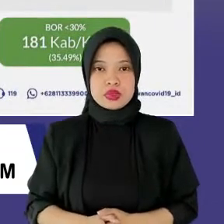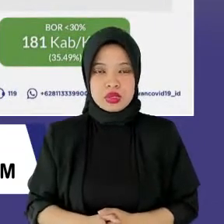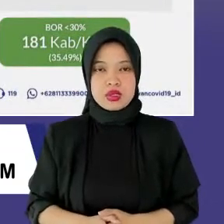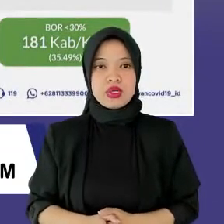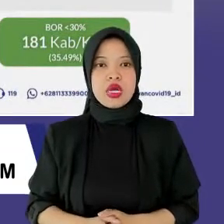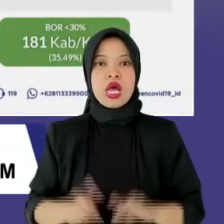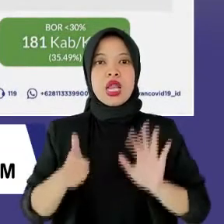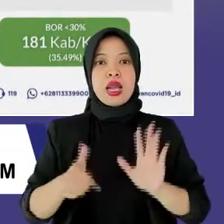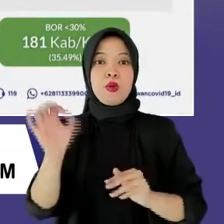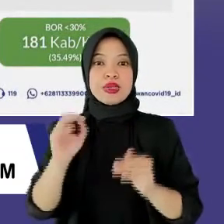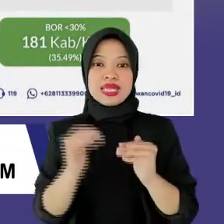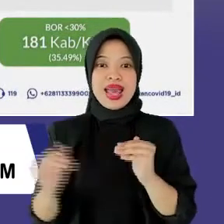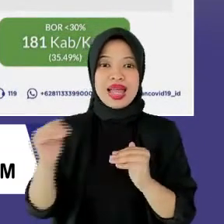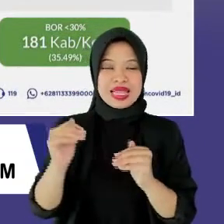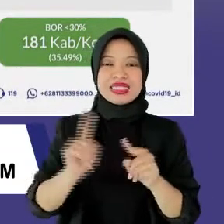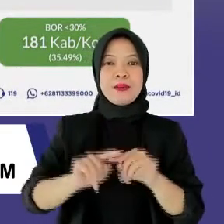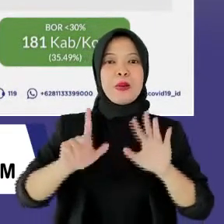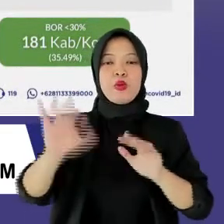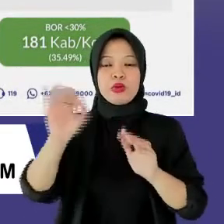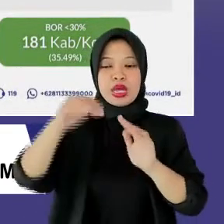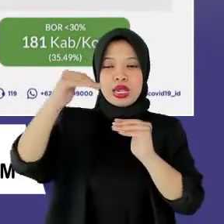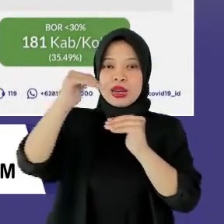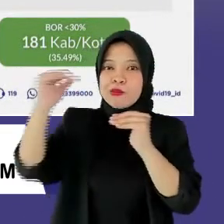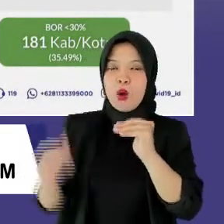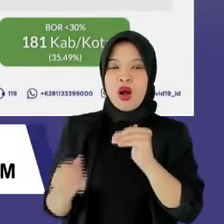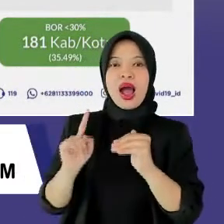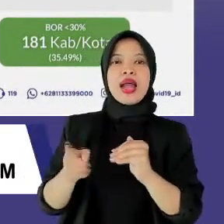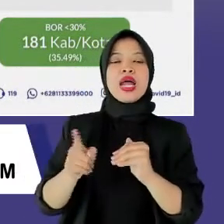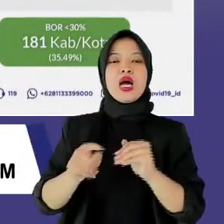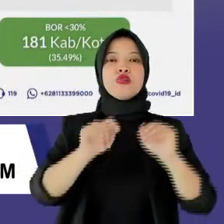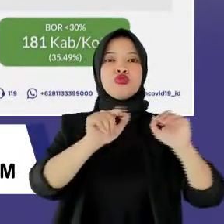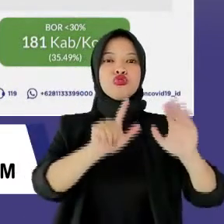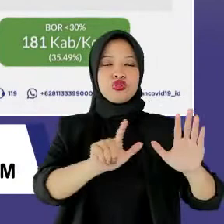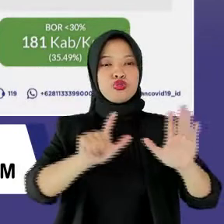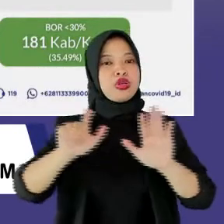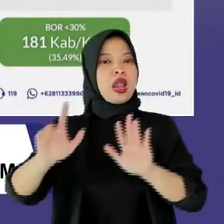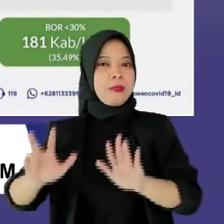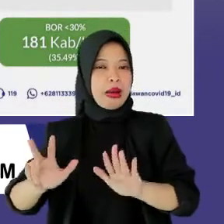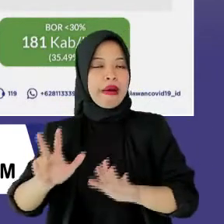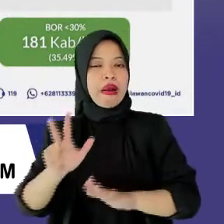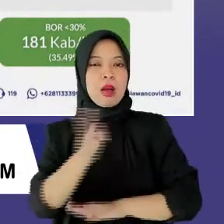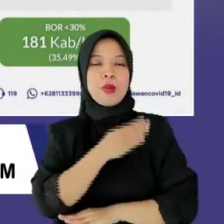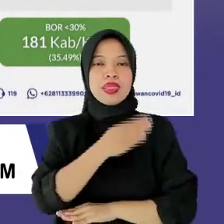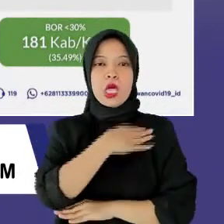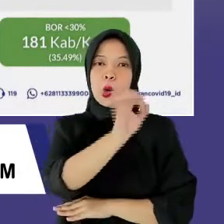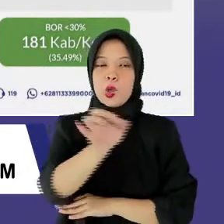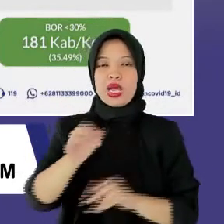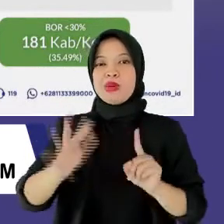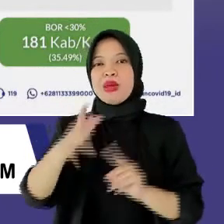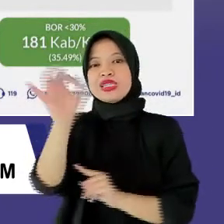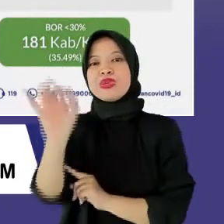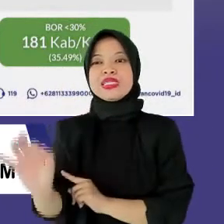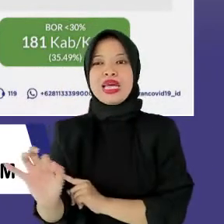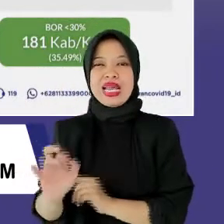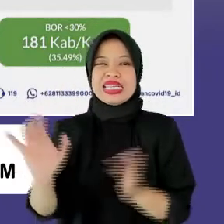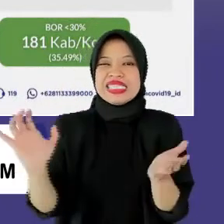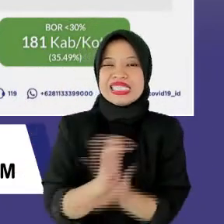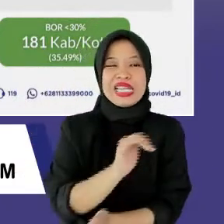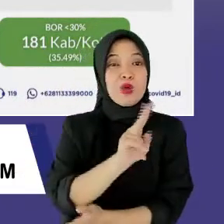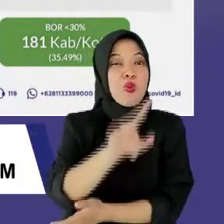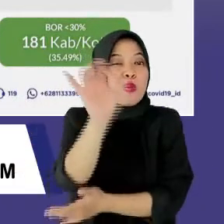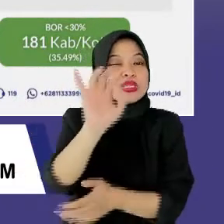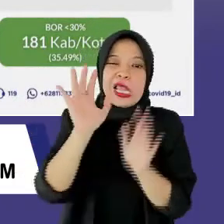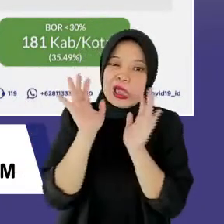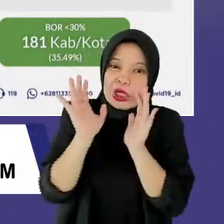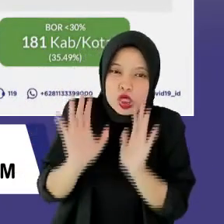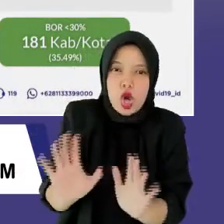di atas 60 tapi masih di bawah 80%, ini ada 78 kabupaten kota atau sekitar 15%. Jadi sebenarnya tinggal 20% nih